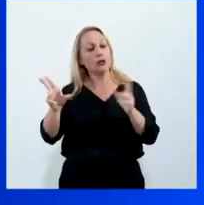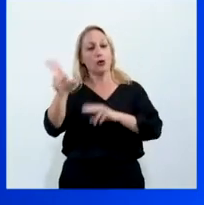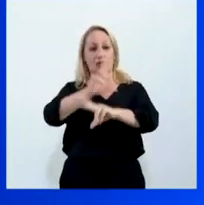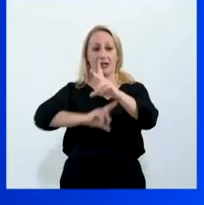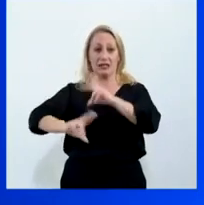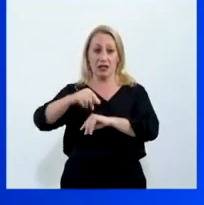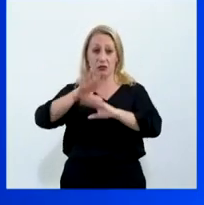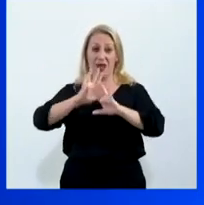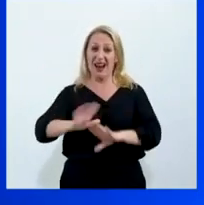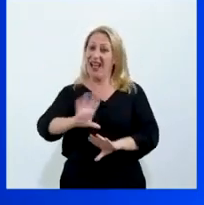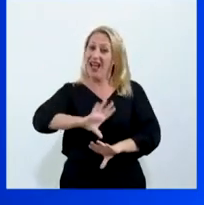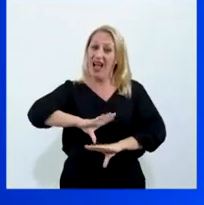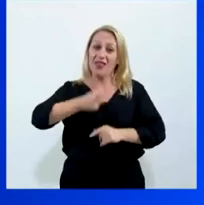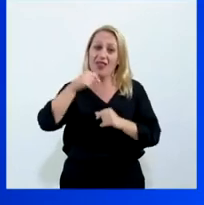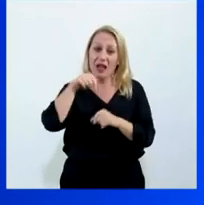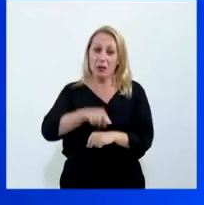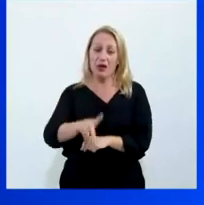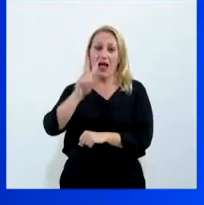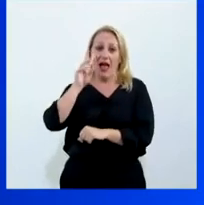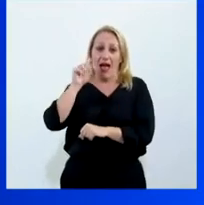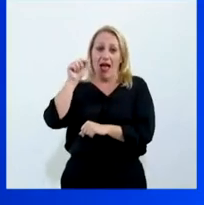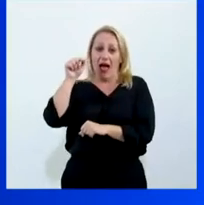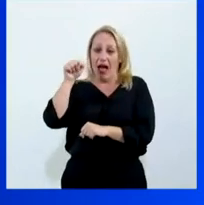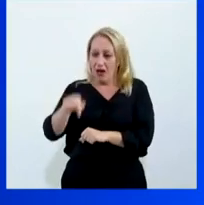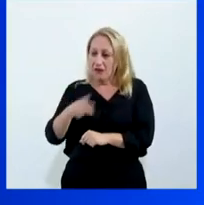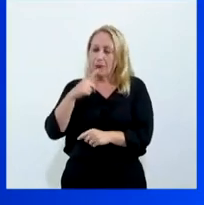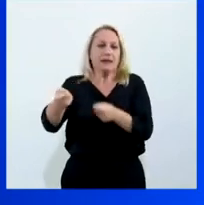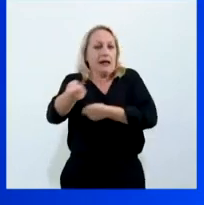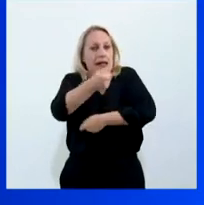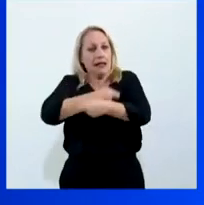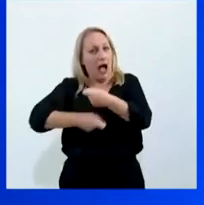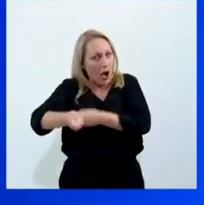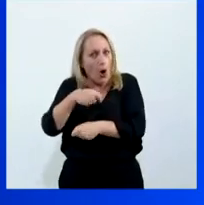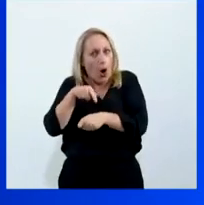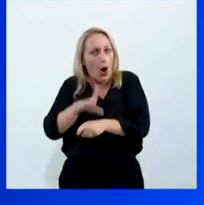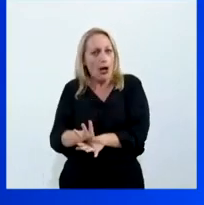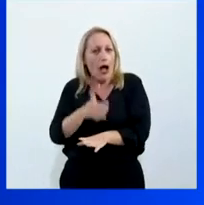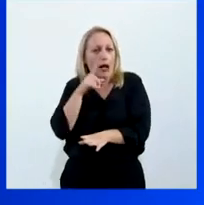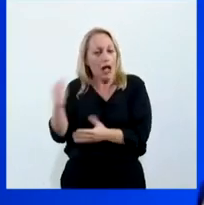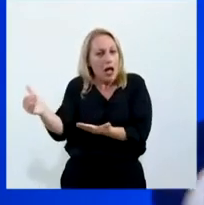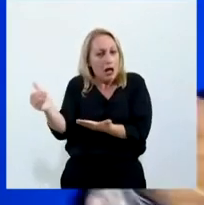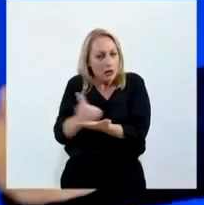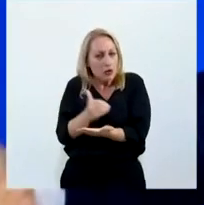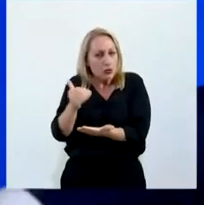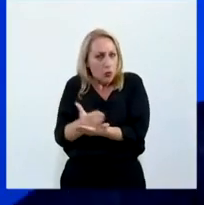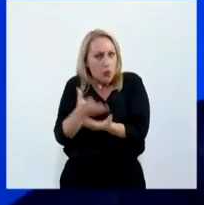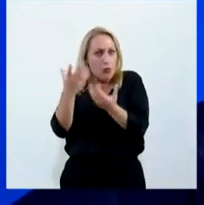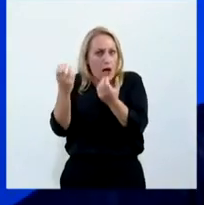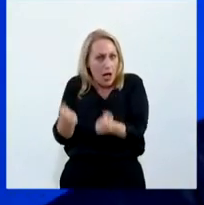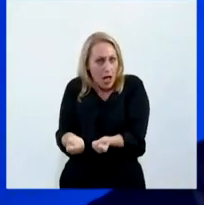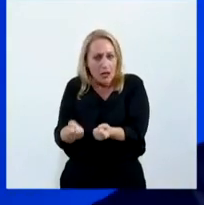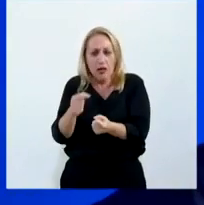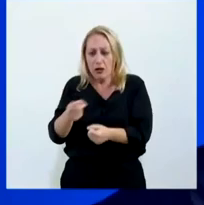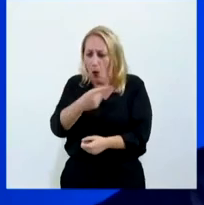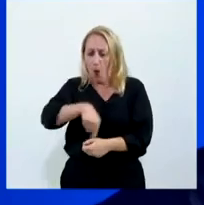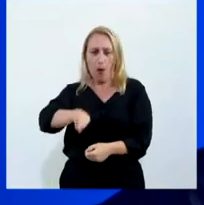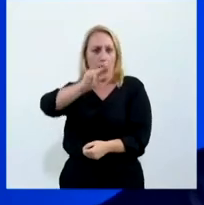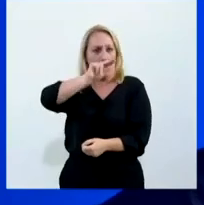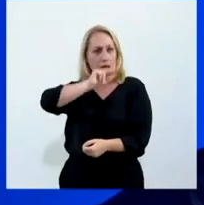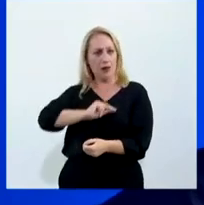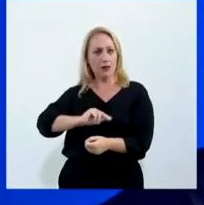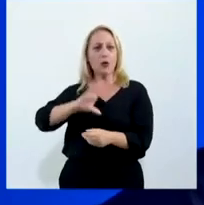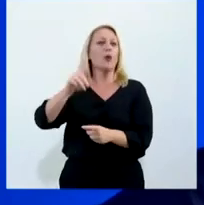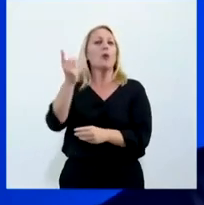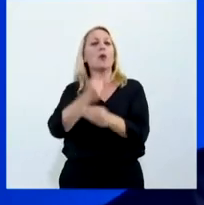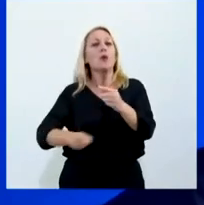σκοτώσουμε εντός εισαγωγικών μια σημαντική αγορά για τη χώρα, από την οποία, ας μην γελιόμαστε, υπάρχει μεγάλο οικονομικό όφελος, κυρίως για